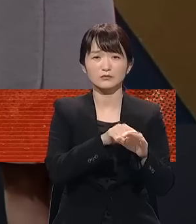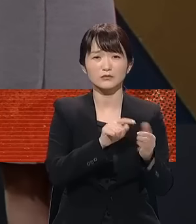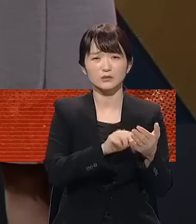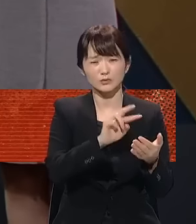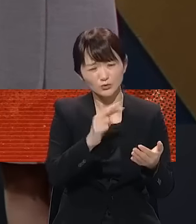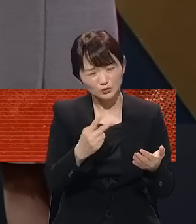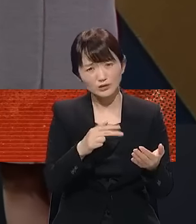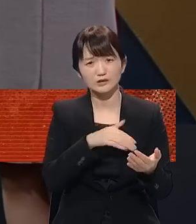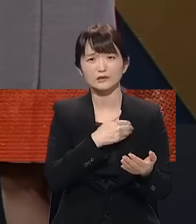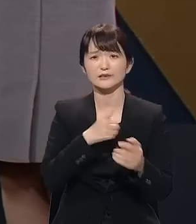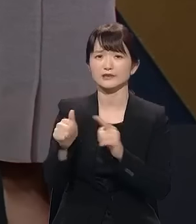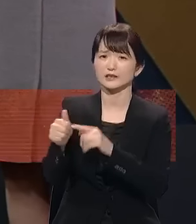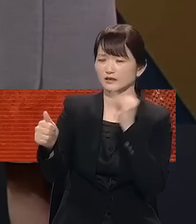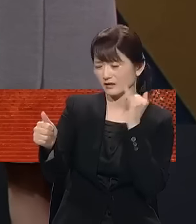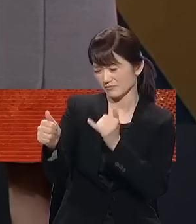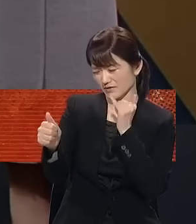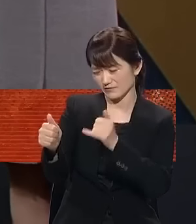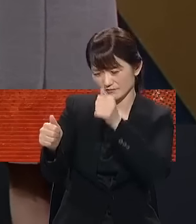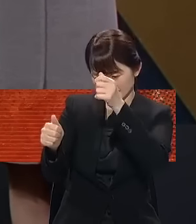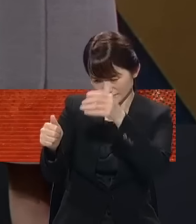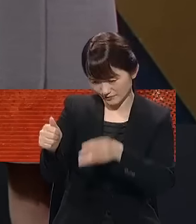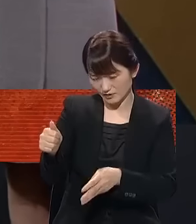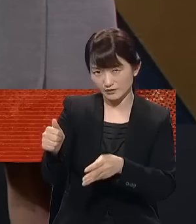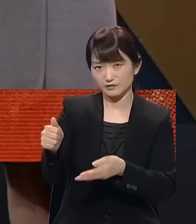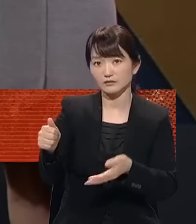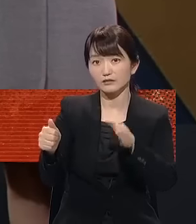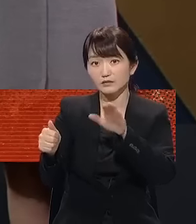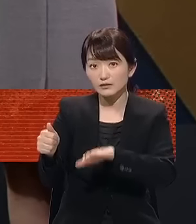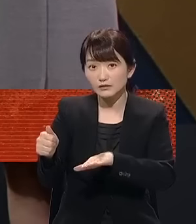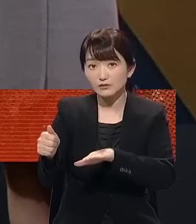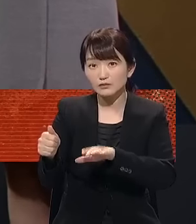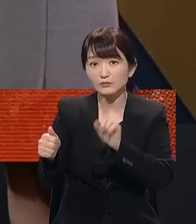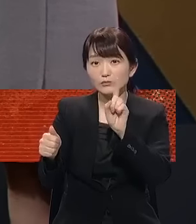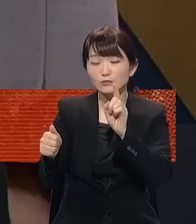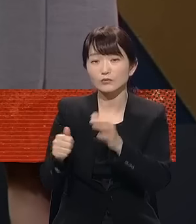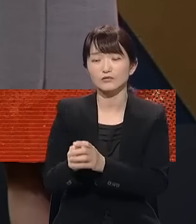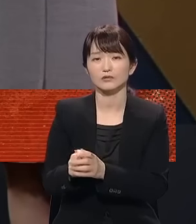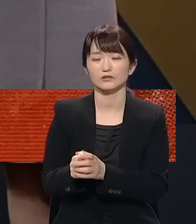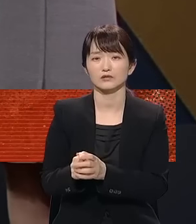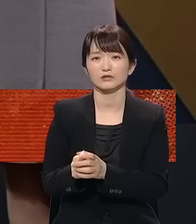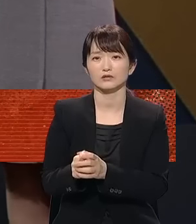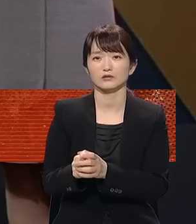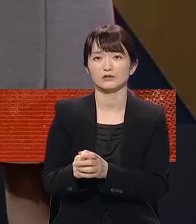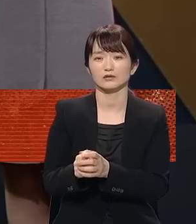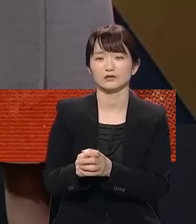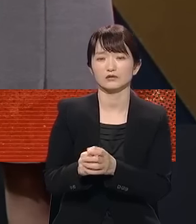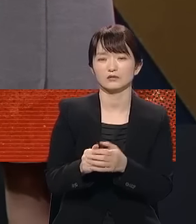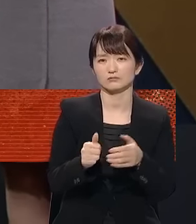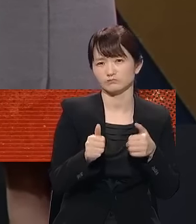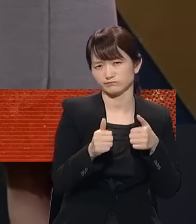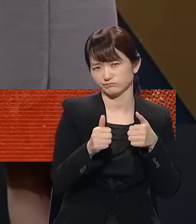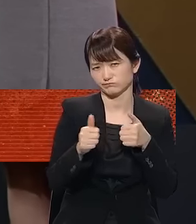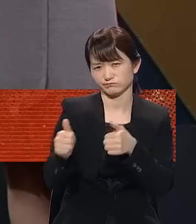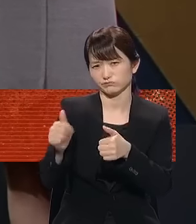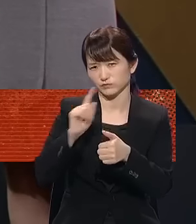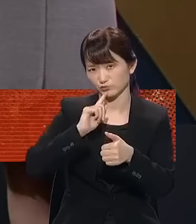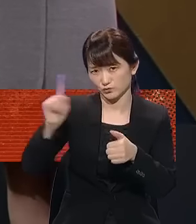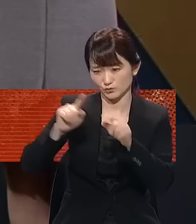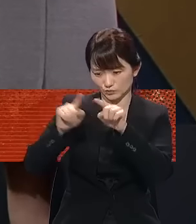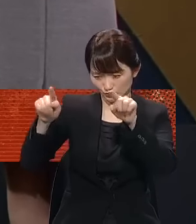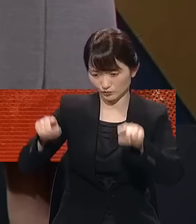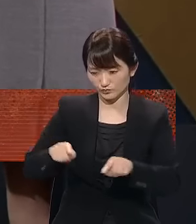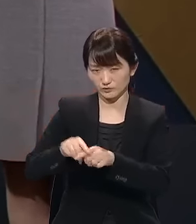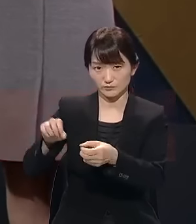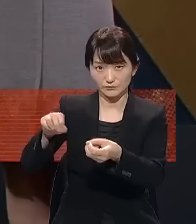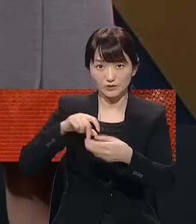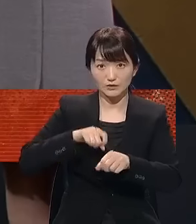상간남에게 몇 차례 연락을 시도한 남편 하지만 돌아온 건 스토킹 소장이었습니다 만약 벌금형을